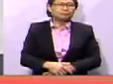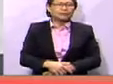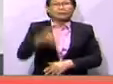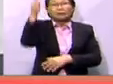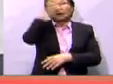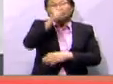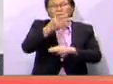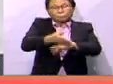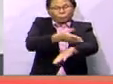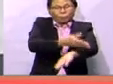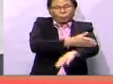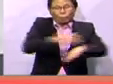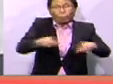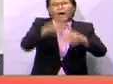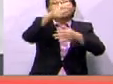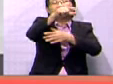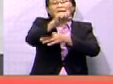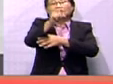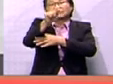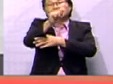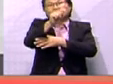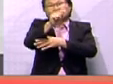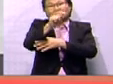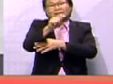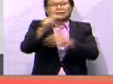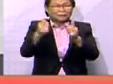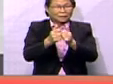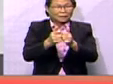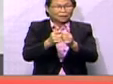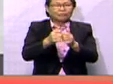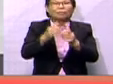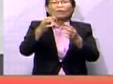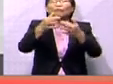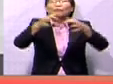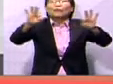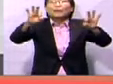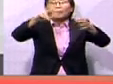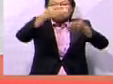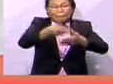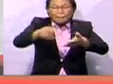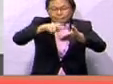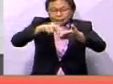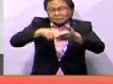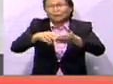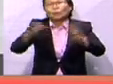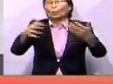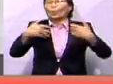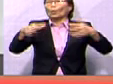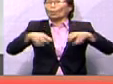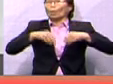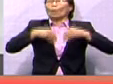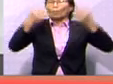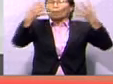Langkah kerajaan menambah baik pelaksanaan cukai barang dan perkhidmatan GST dengan mengecualikan bahan bacaan disambut baik banyak pihak. Wartawan